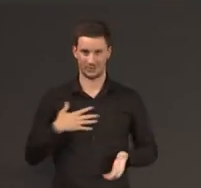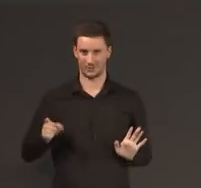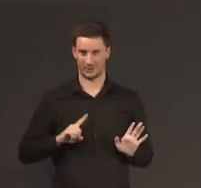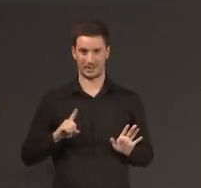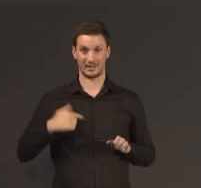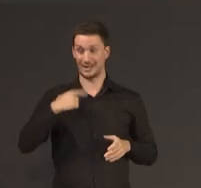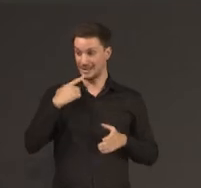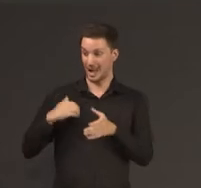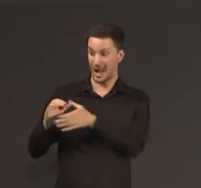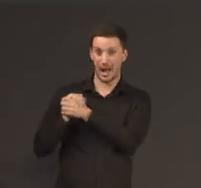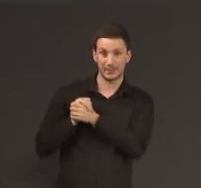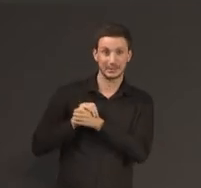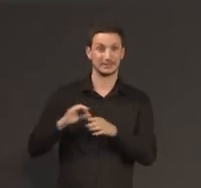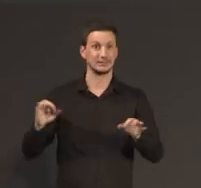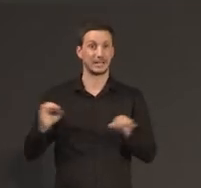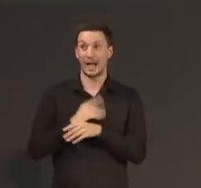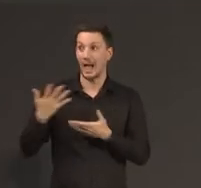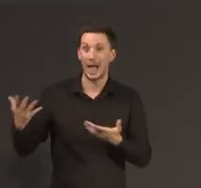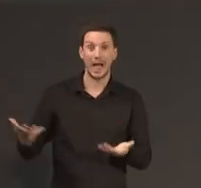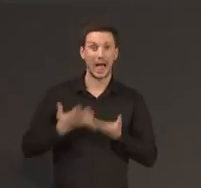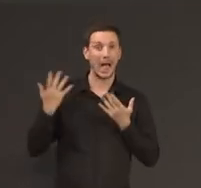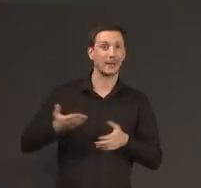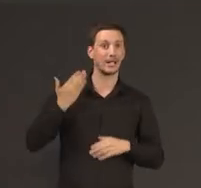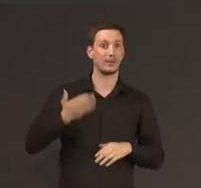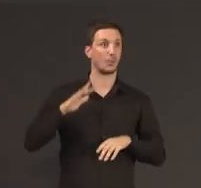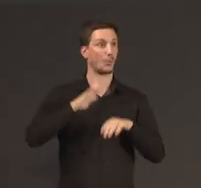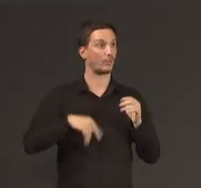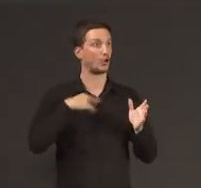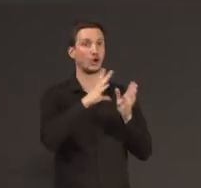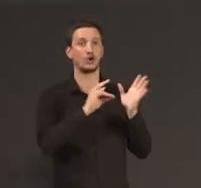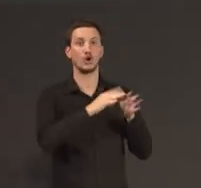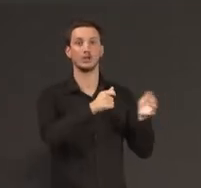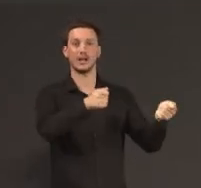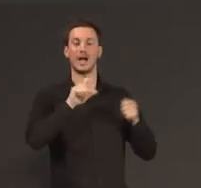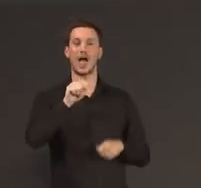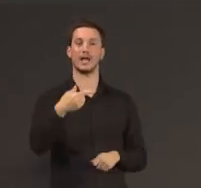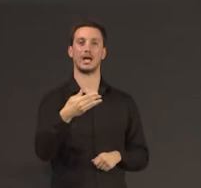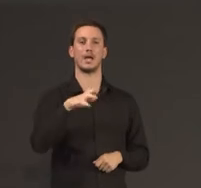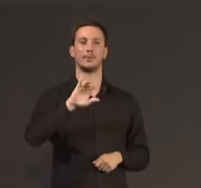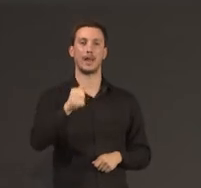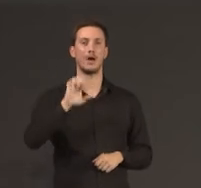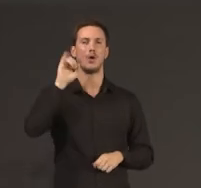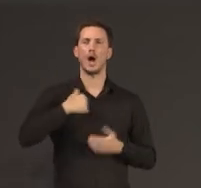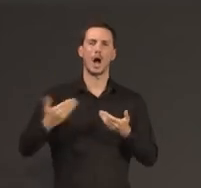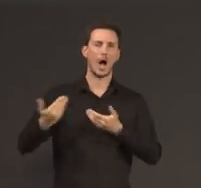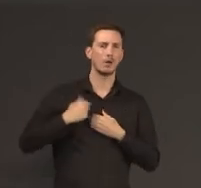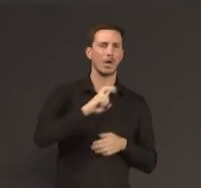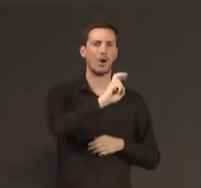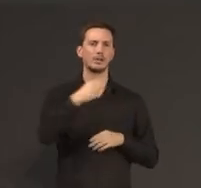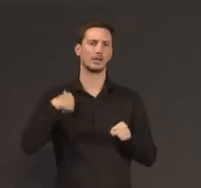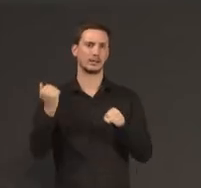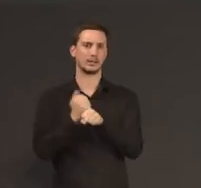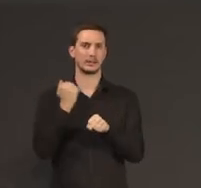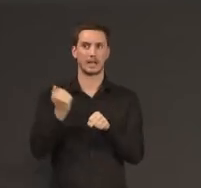Sense els amics, sense els ànims tan necessaris després de rebre les notes d'àlgebra, o sense l'ajuda d'uns i altres per aconseguir treure els treballs